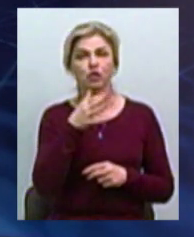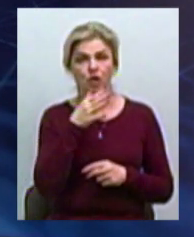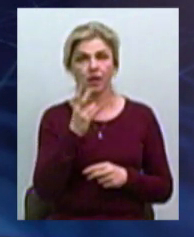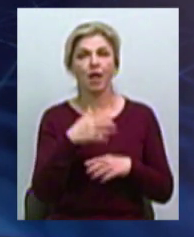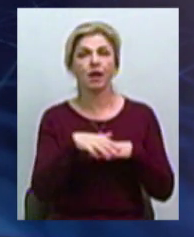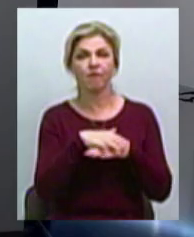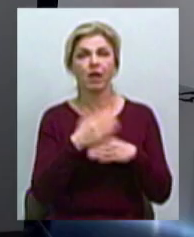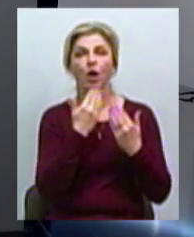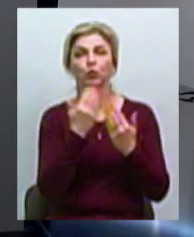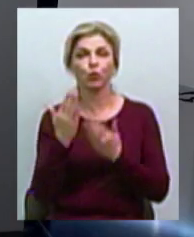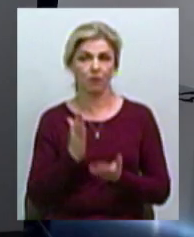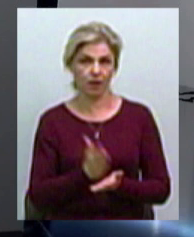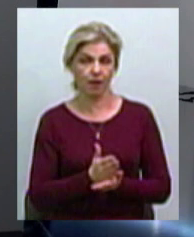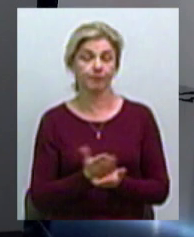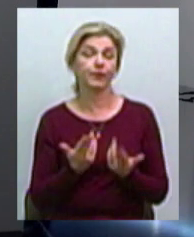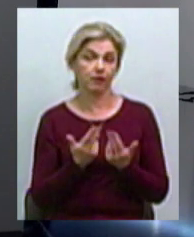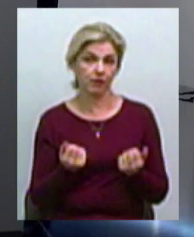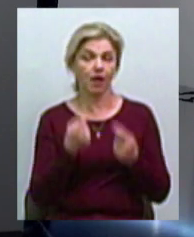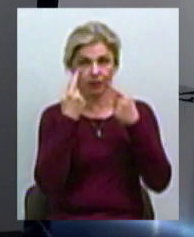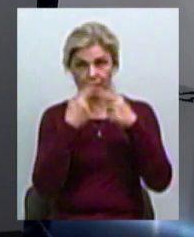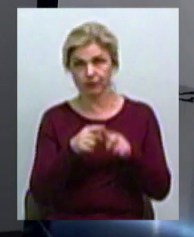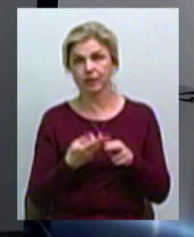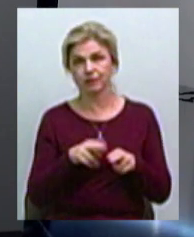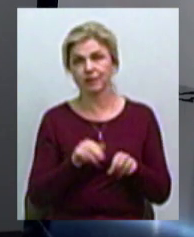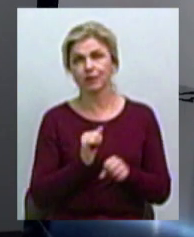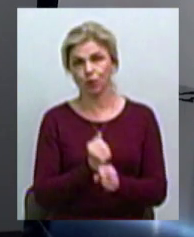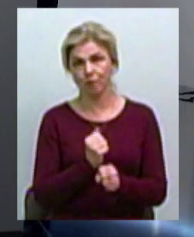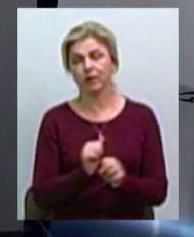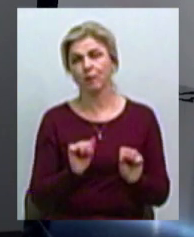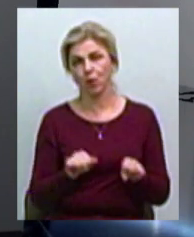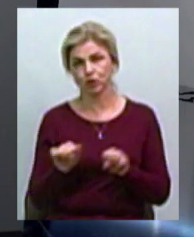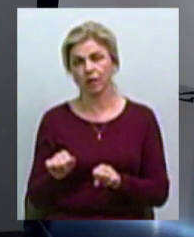референдум є. Так, я вважаю, що технічно це зробити можливо. Було б бажання.